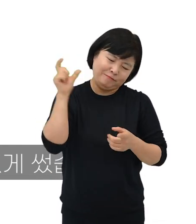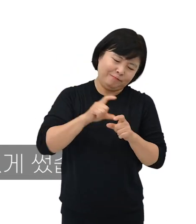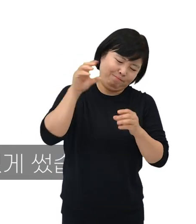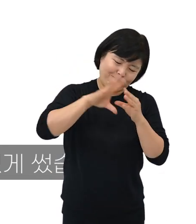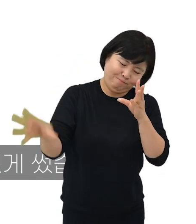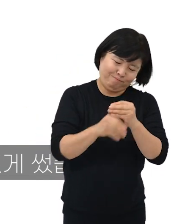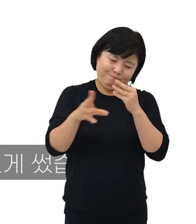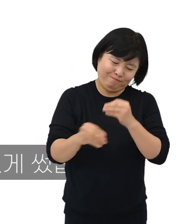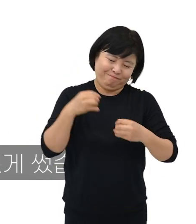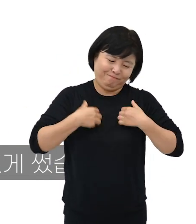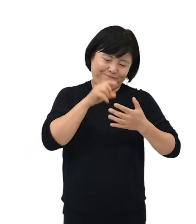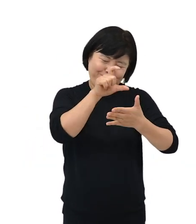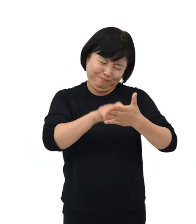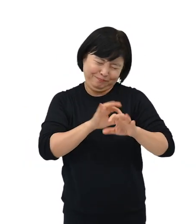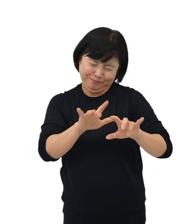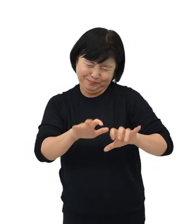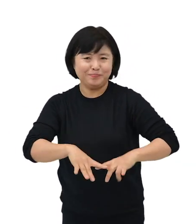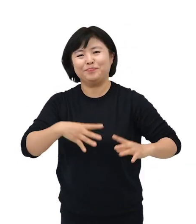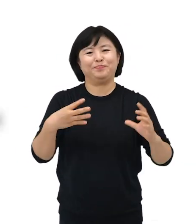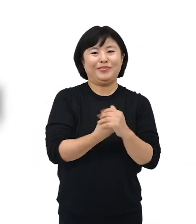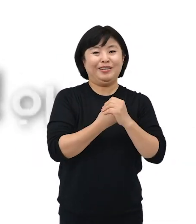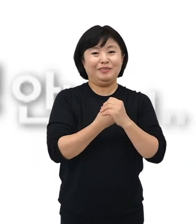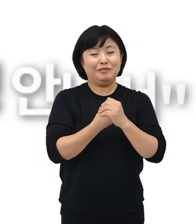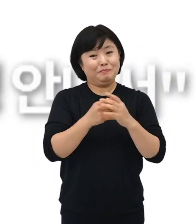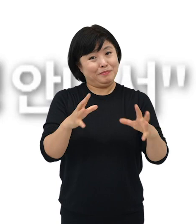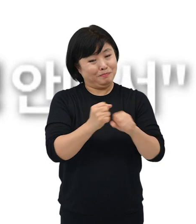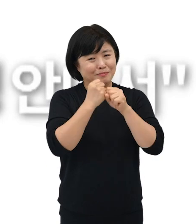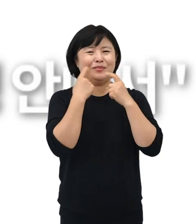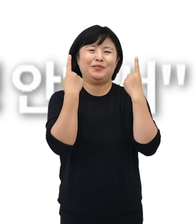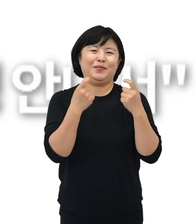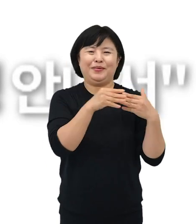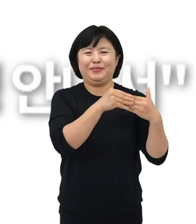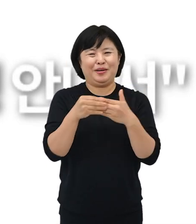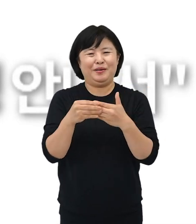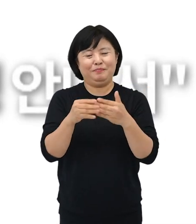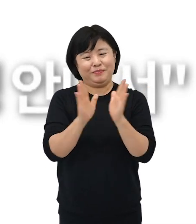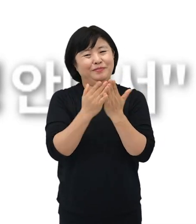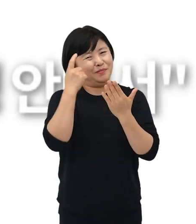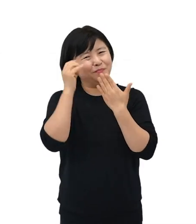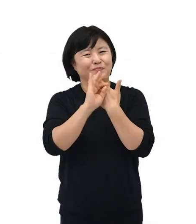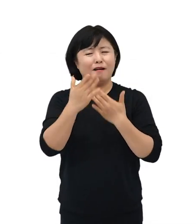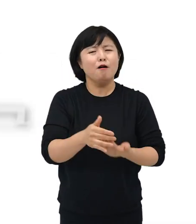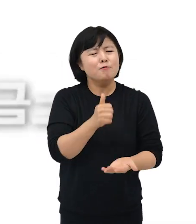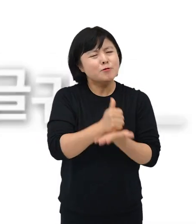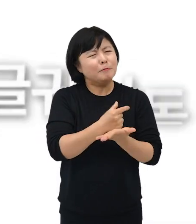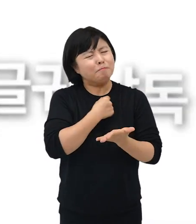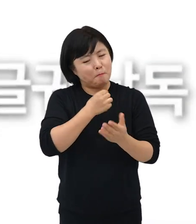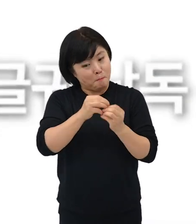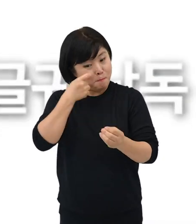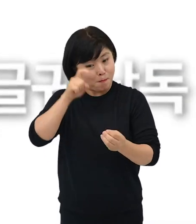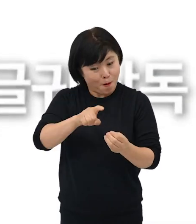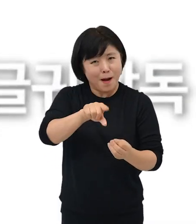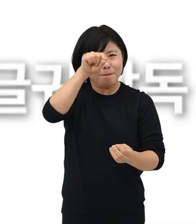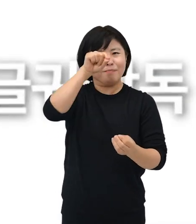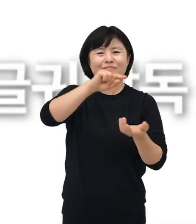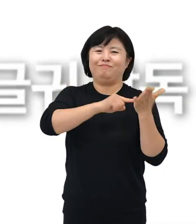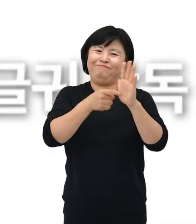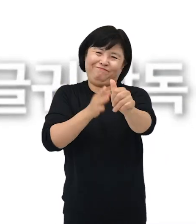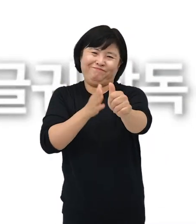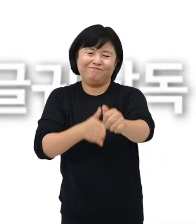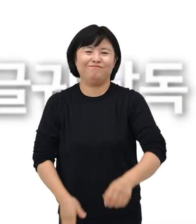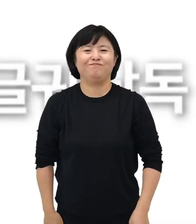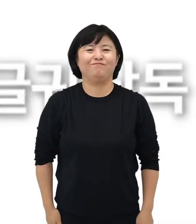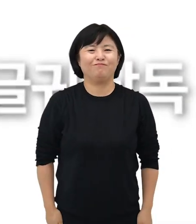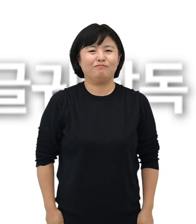덧붙여가지고 재미있게 썼습니다. 일종의 여행 안내서라고 보면 됩니다. 네. 추천해주고 싶은 글귀가